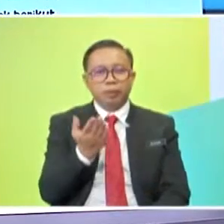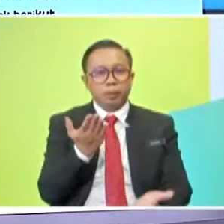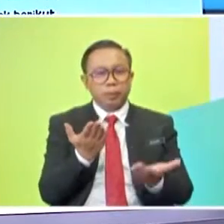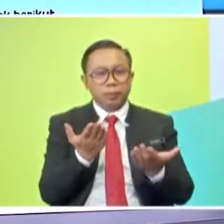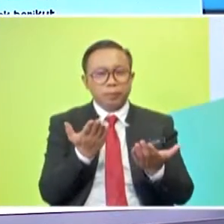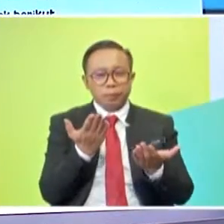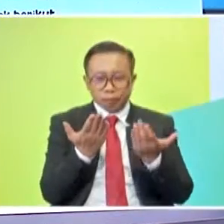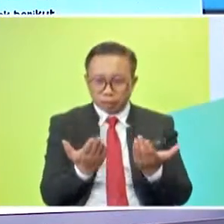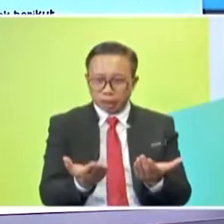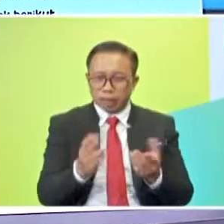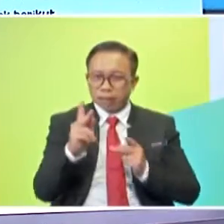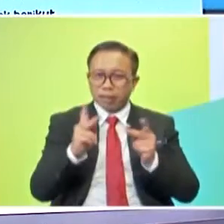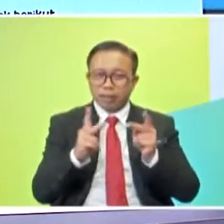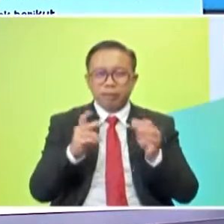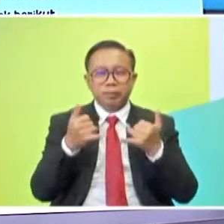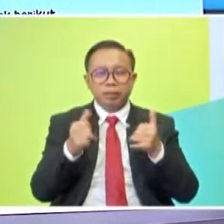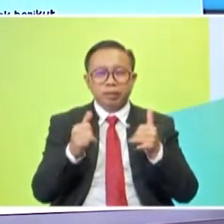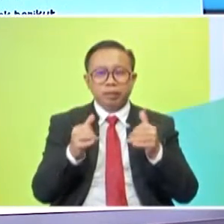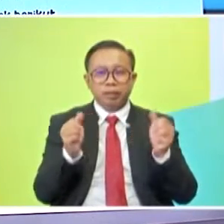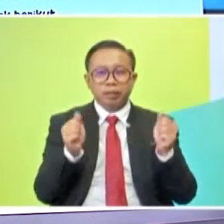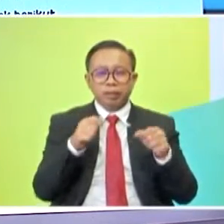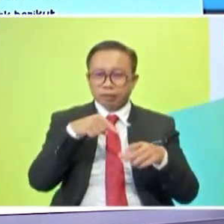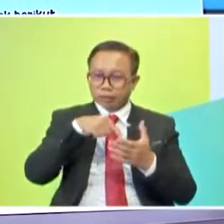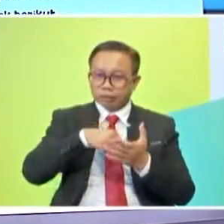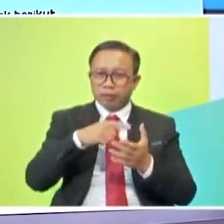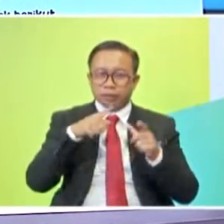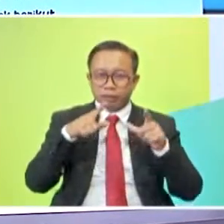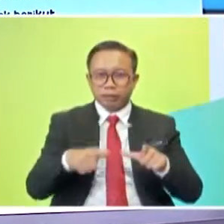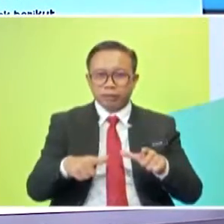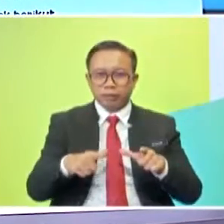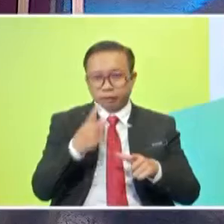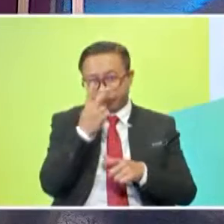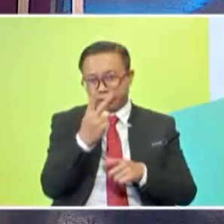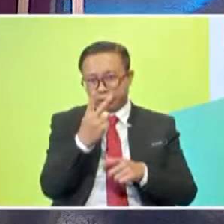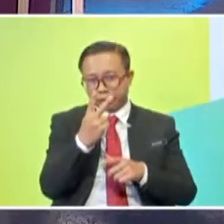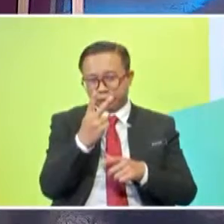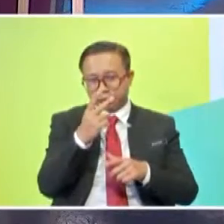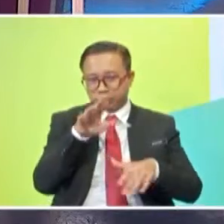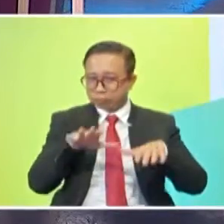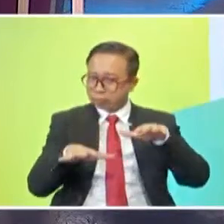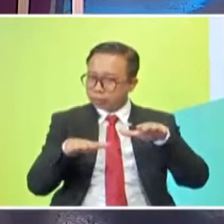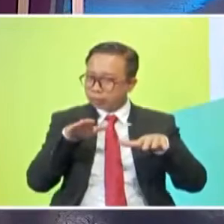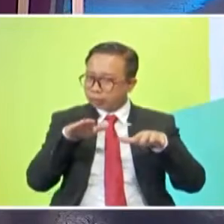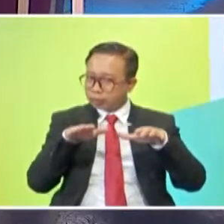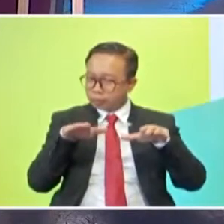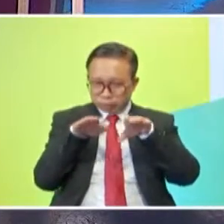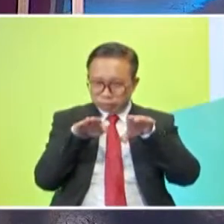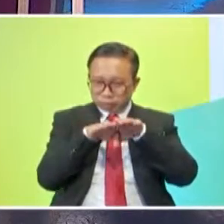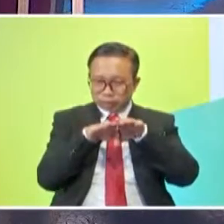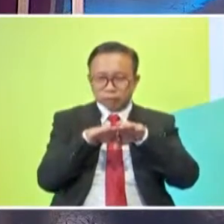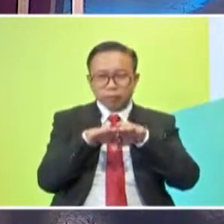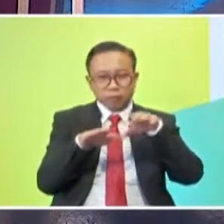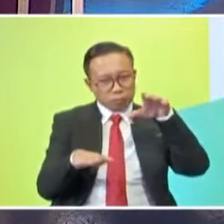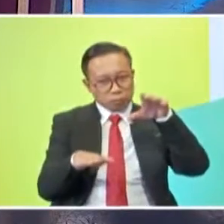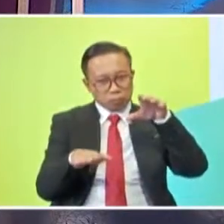surrenders mainin ini kita Letakkan di sini oke nampak tidak seimbang ketidak ah nampak macam tes seimbang AC